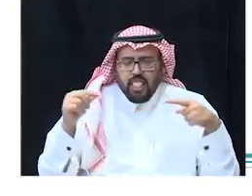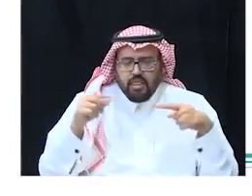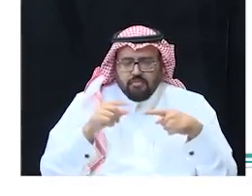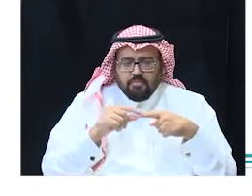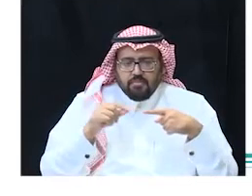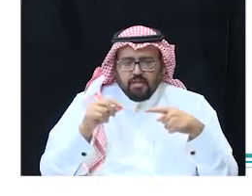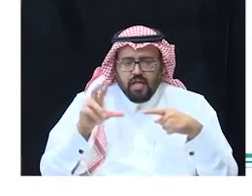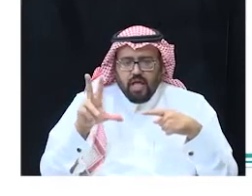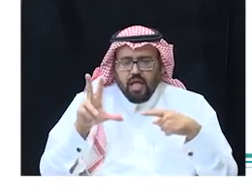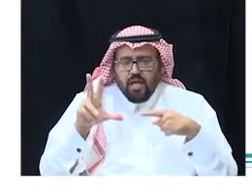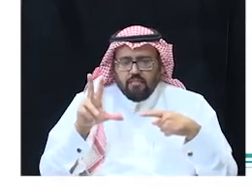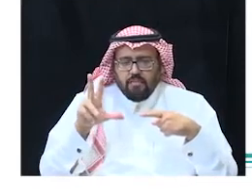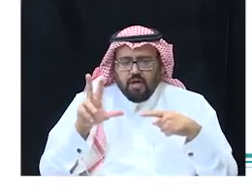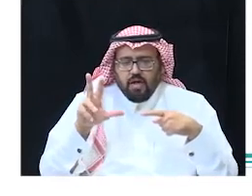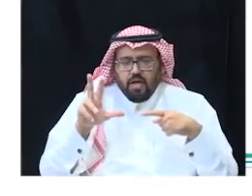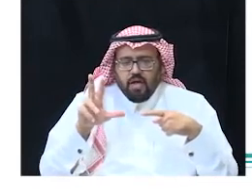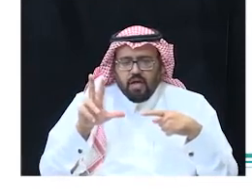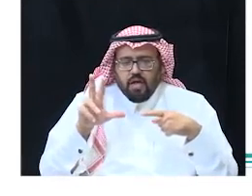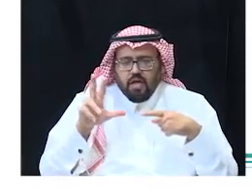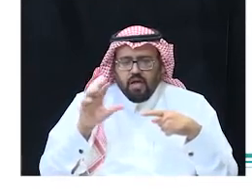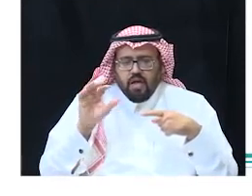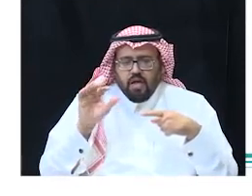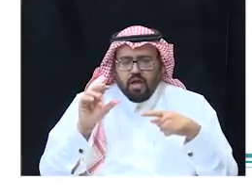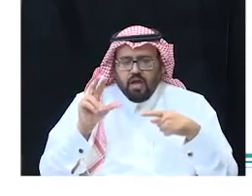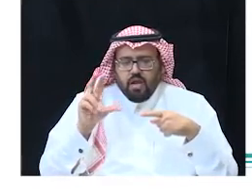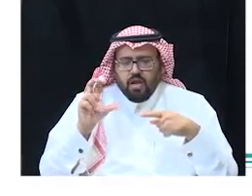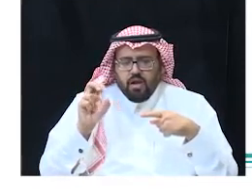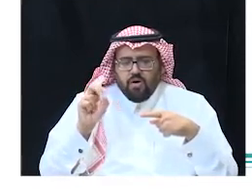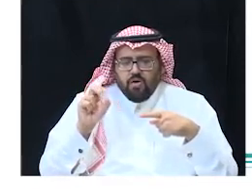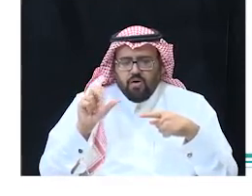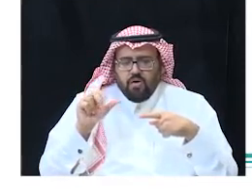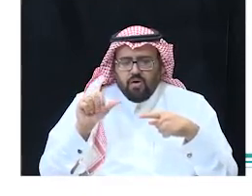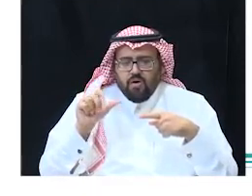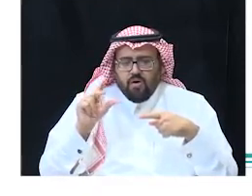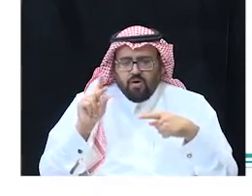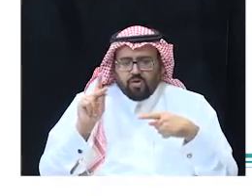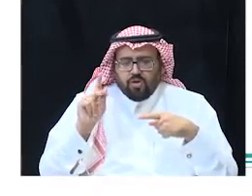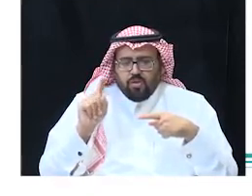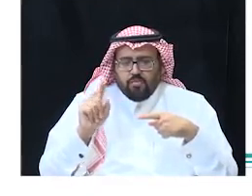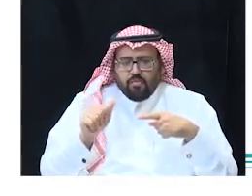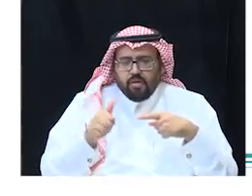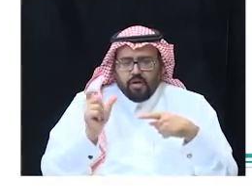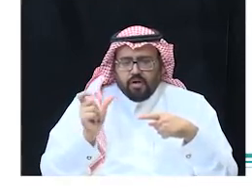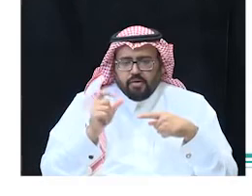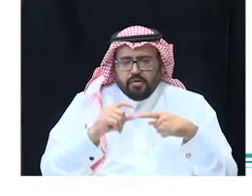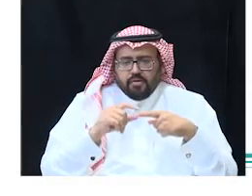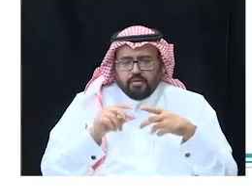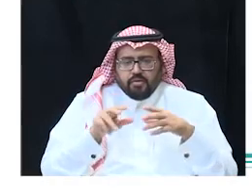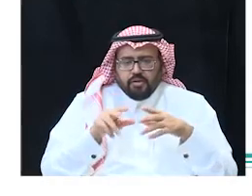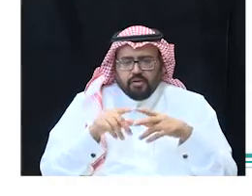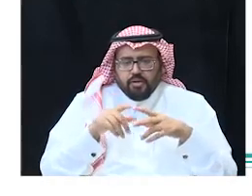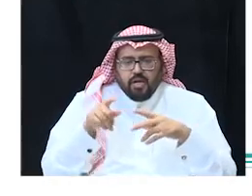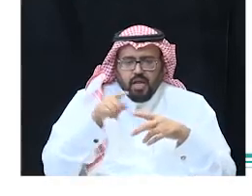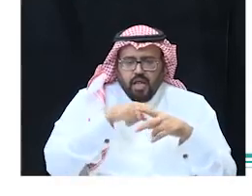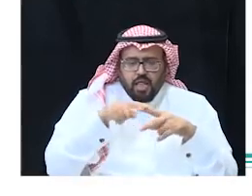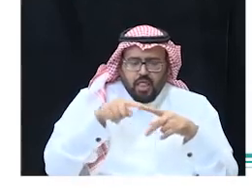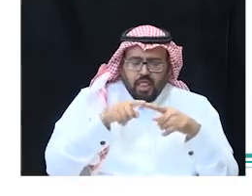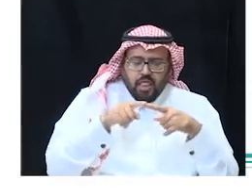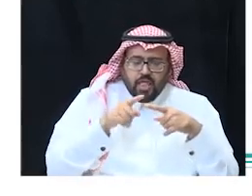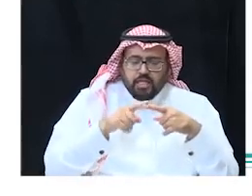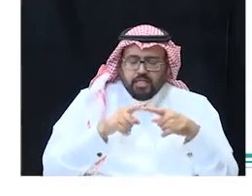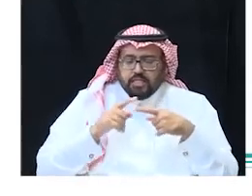هذا عنوان أيضا موجود عندنا. طرفا المغناطيس